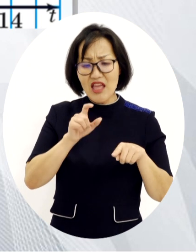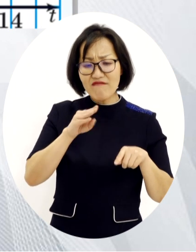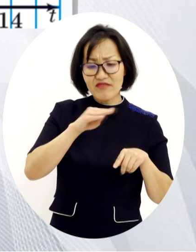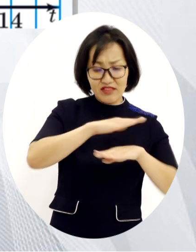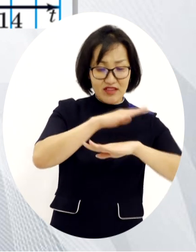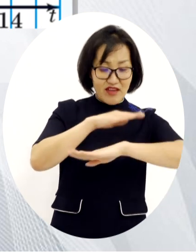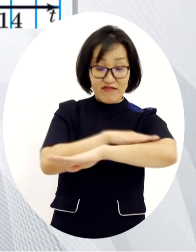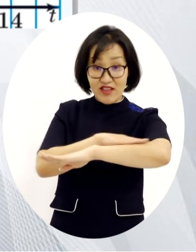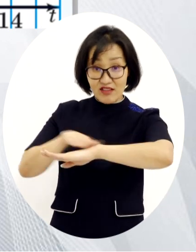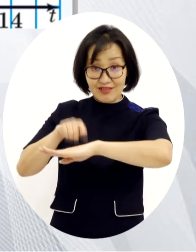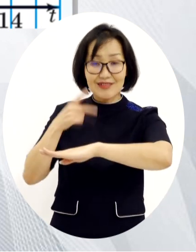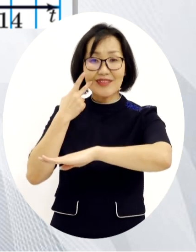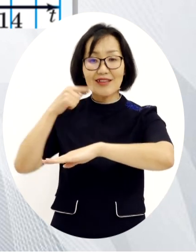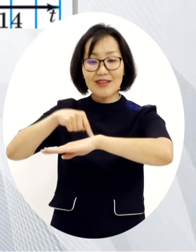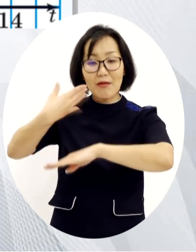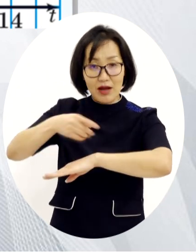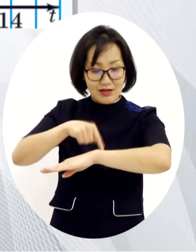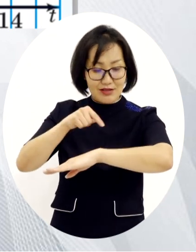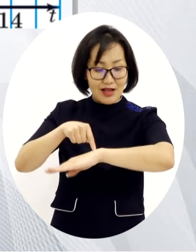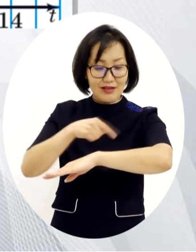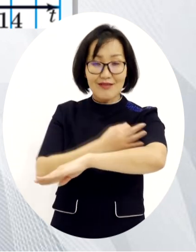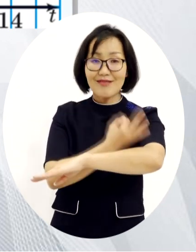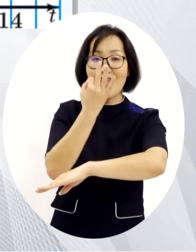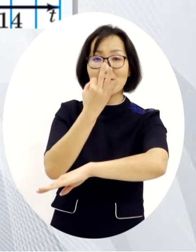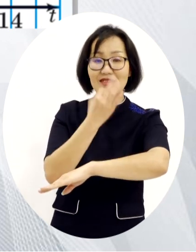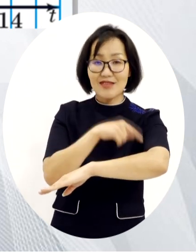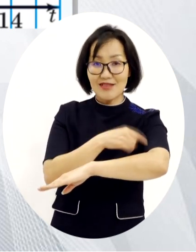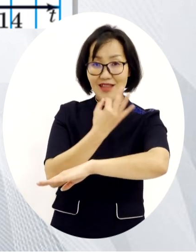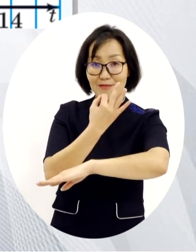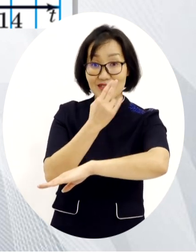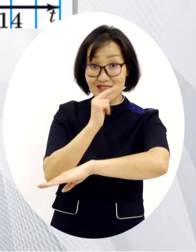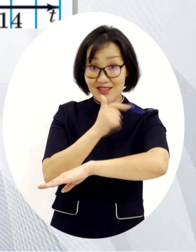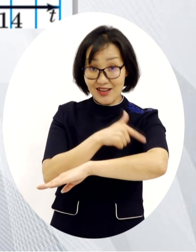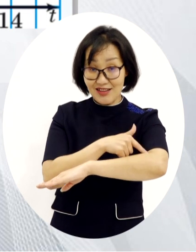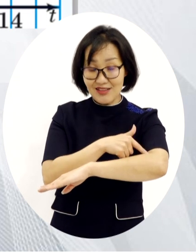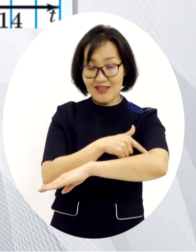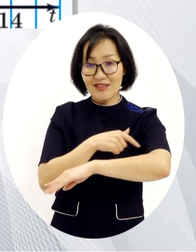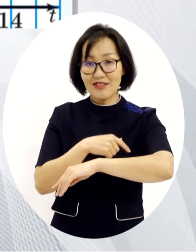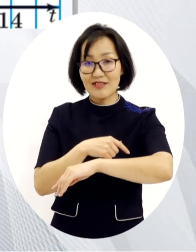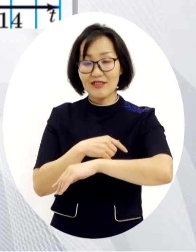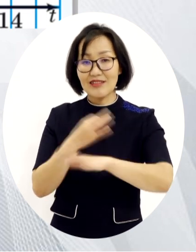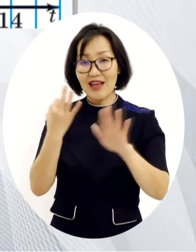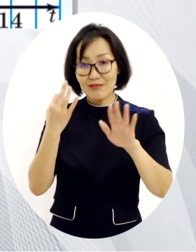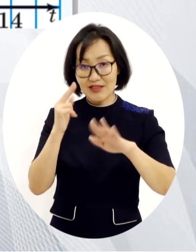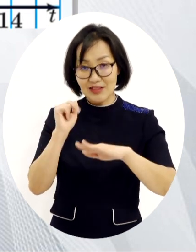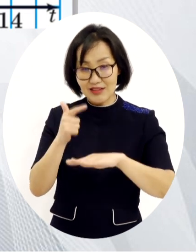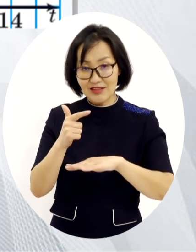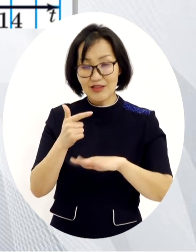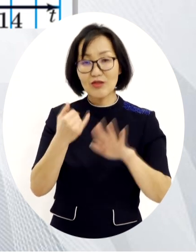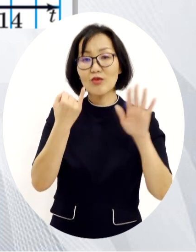цагт хэдэн хэм байсан байна? 8 цагт цагаа оллоо. 8